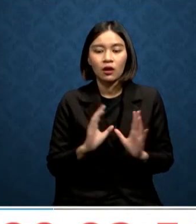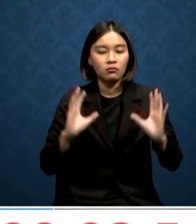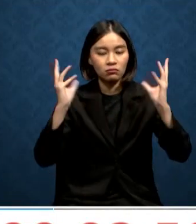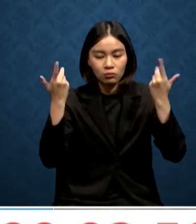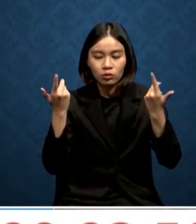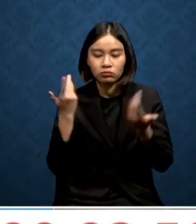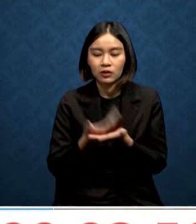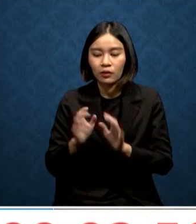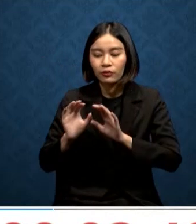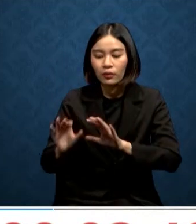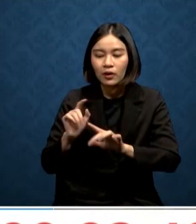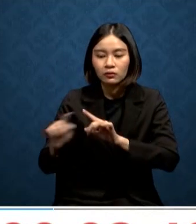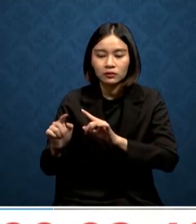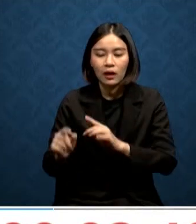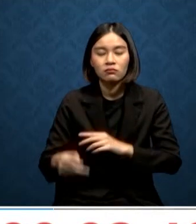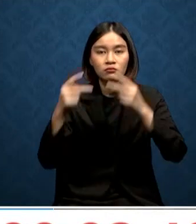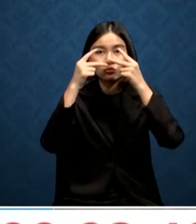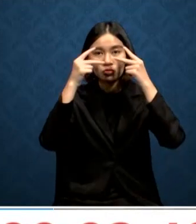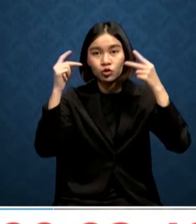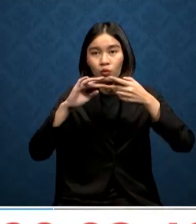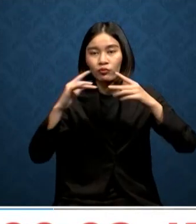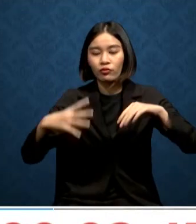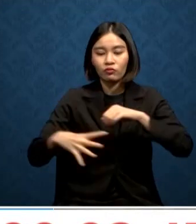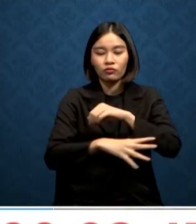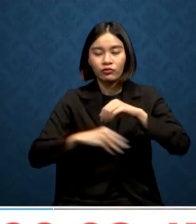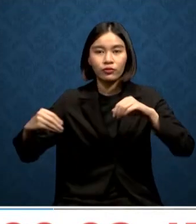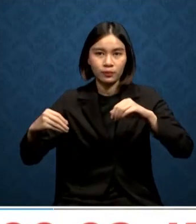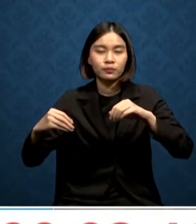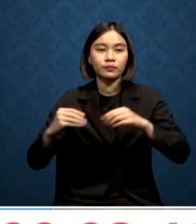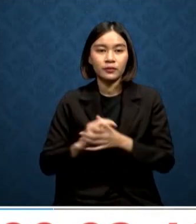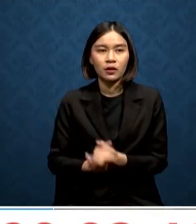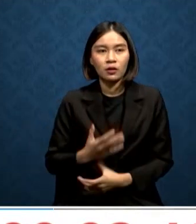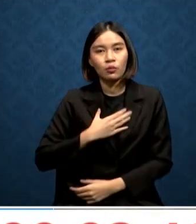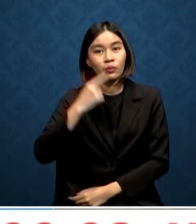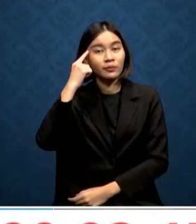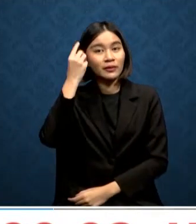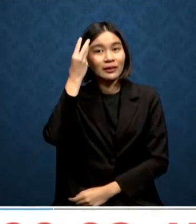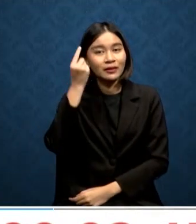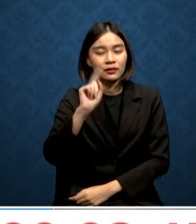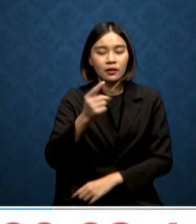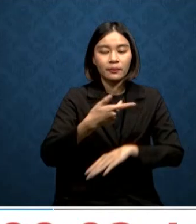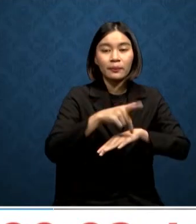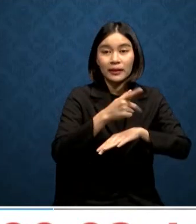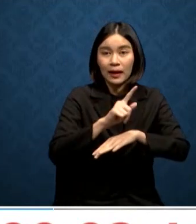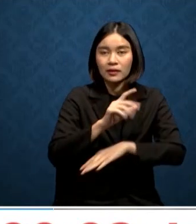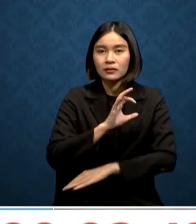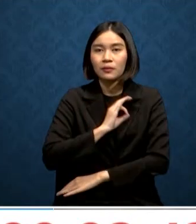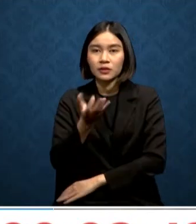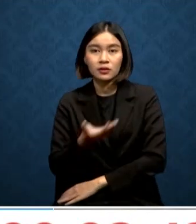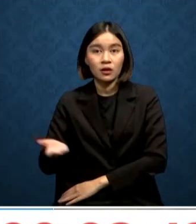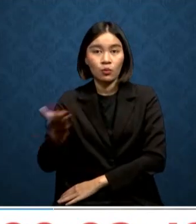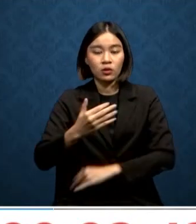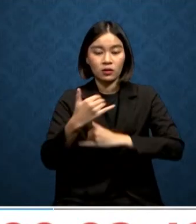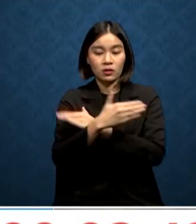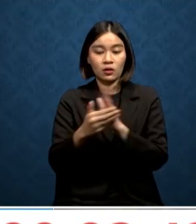ะเงินสะสมโดนมิจฉาชีพออนไลน์หลอกลวงผมก็คิดว่าท่านประธานและท่านสมาชิกทุกท่านที่อยู่ในห้อง